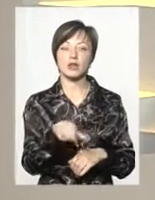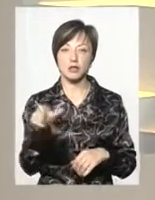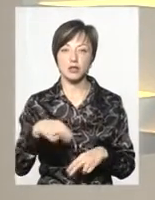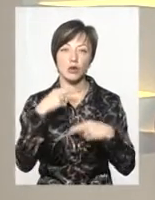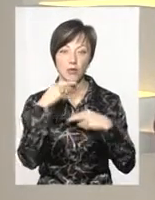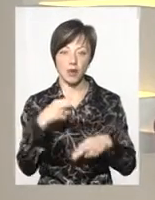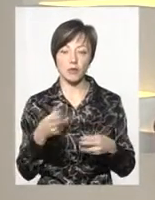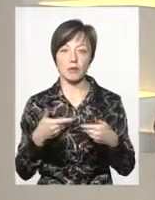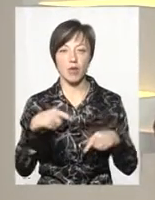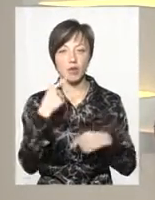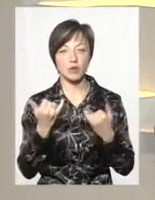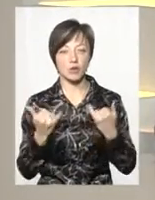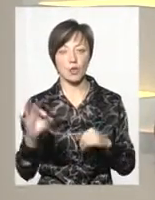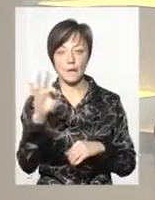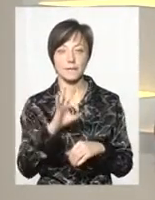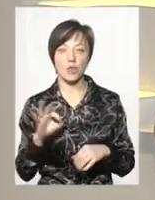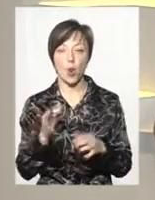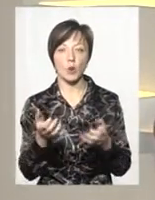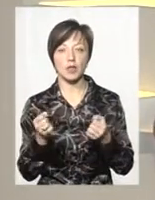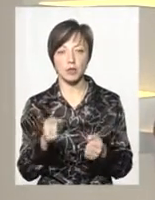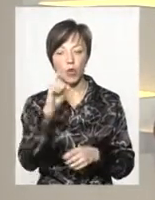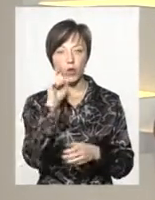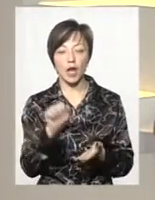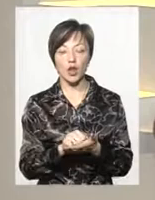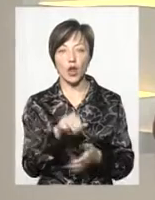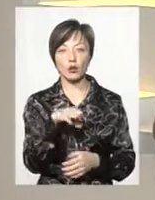за увагу. Ми говорили сьогодні про отримання